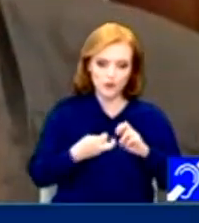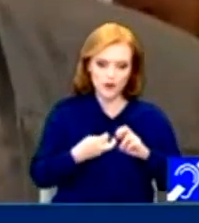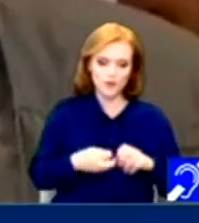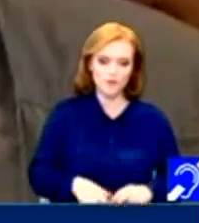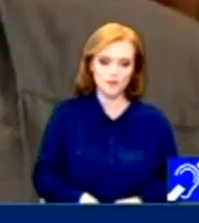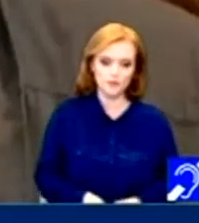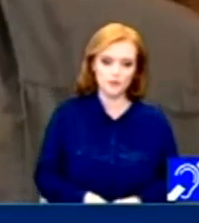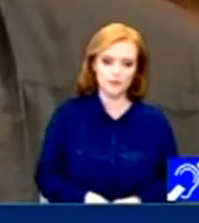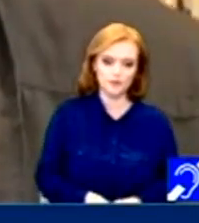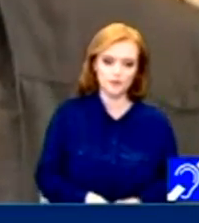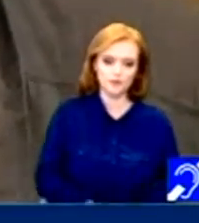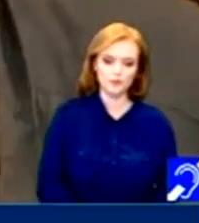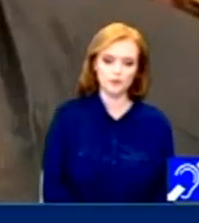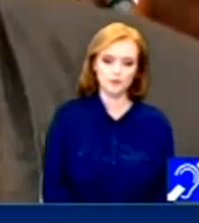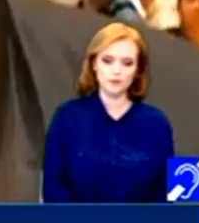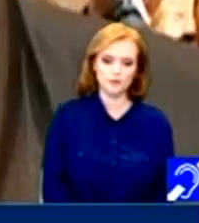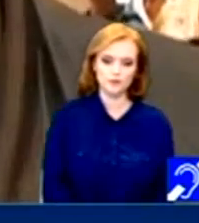acum